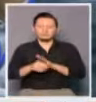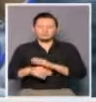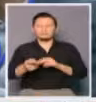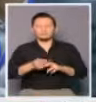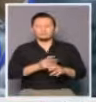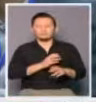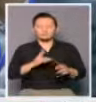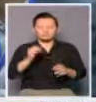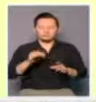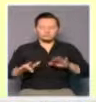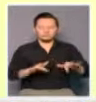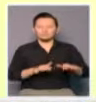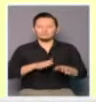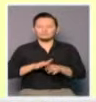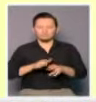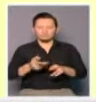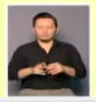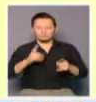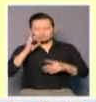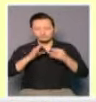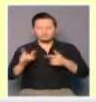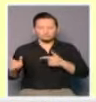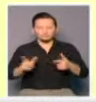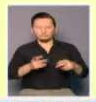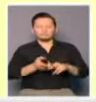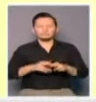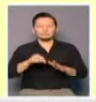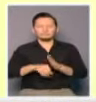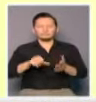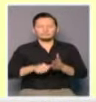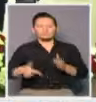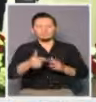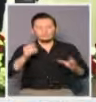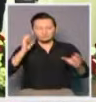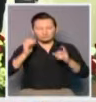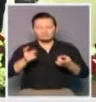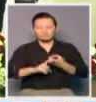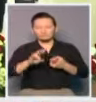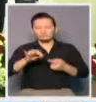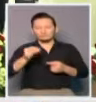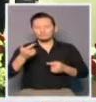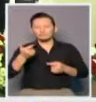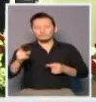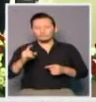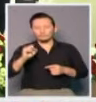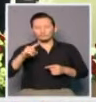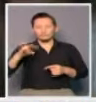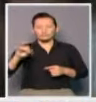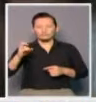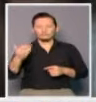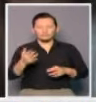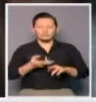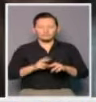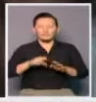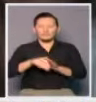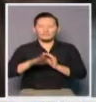богатств Каспийского моря. В ходе тщательной подготовки к этой ассамблее ректор Атырауского университета нефти и газа Али Абишев, тесно